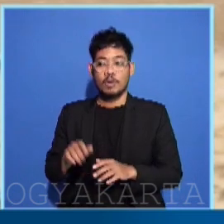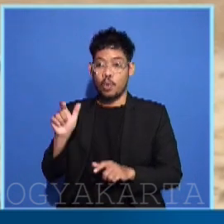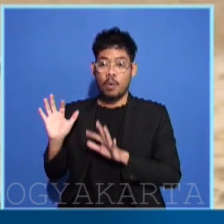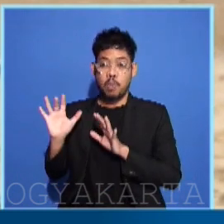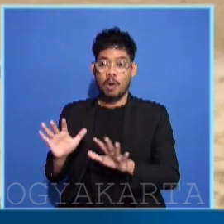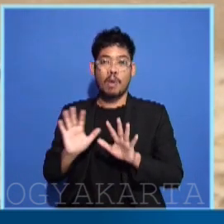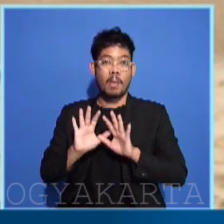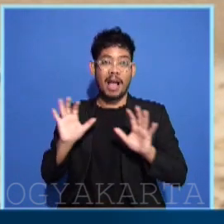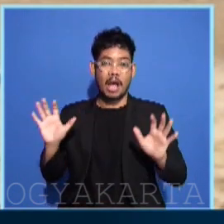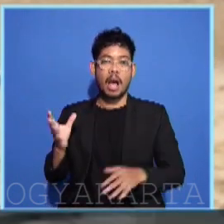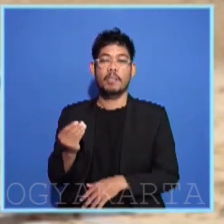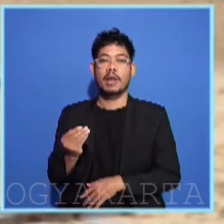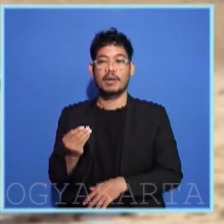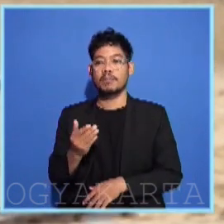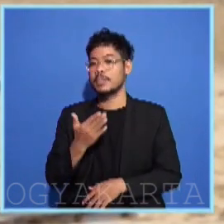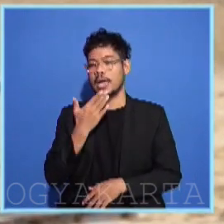ya